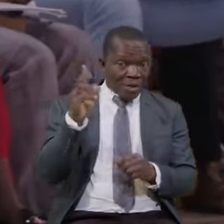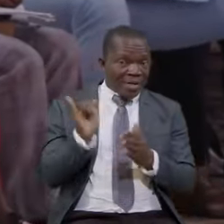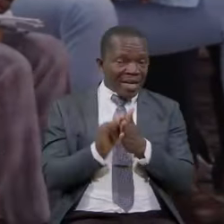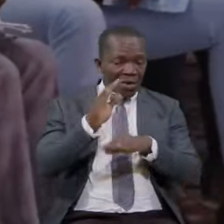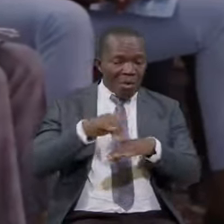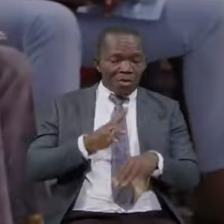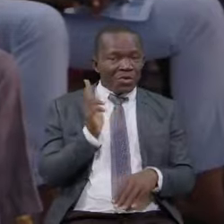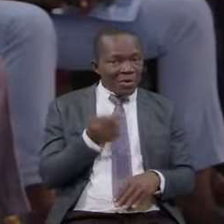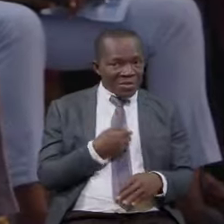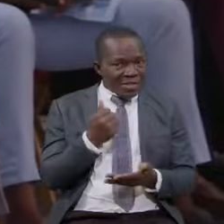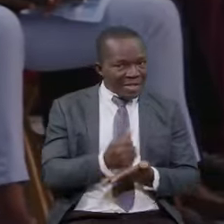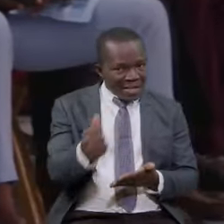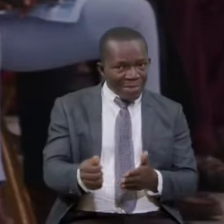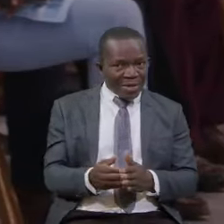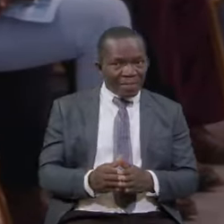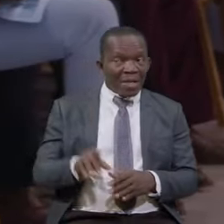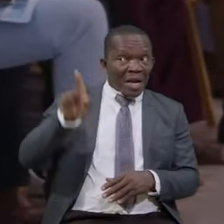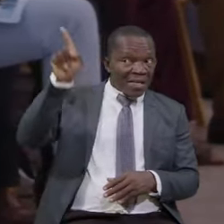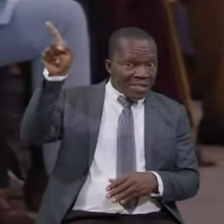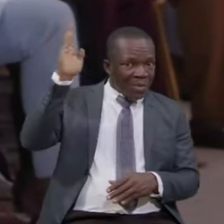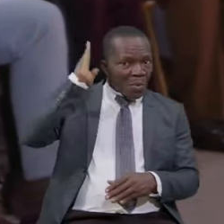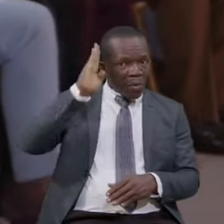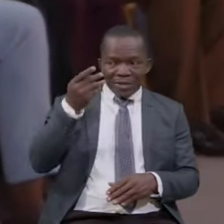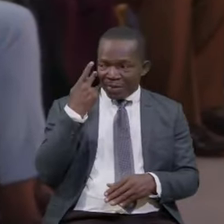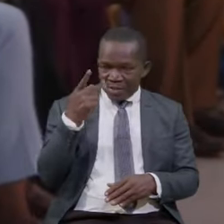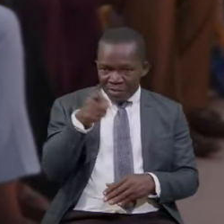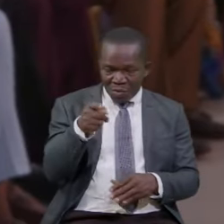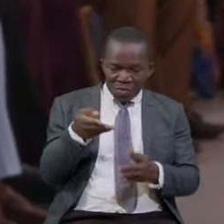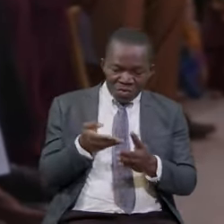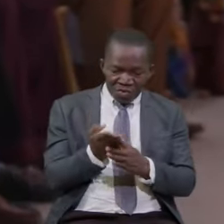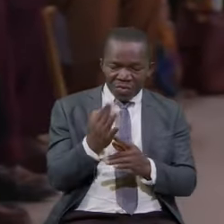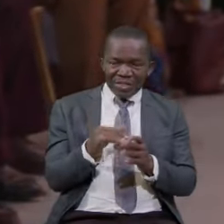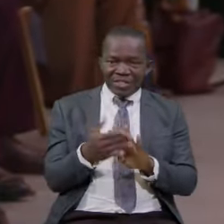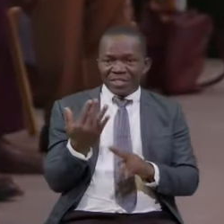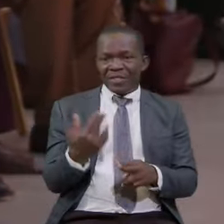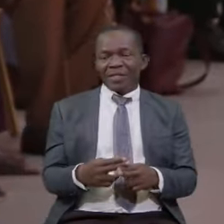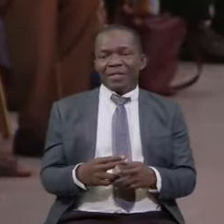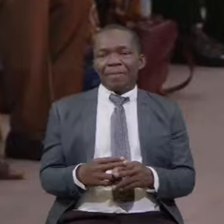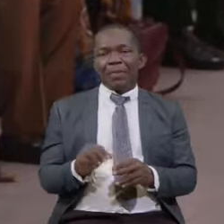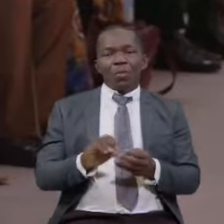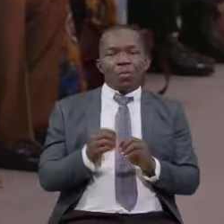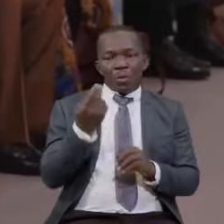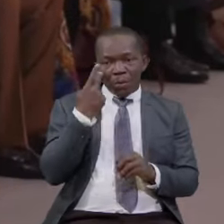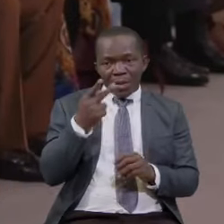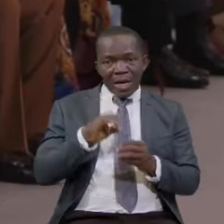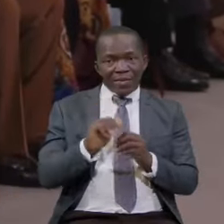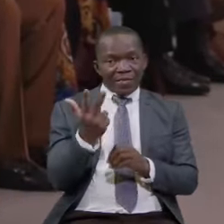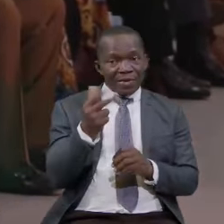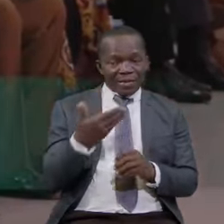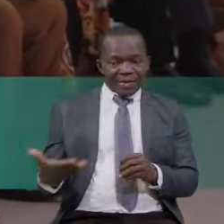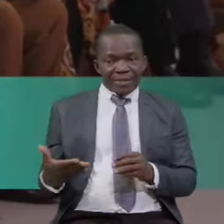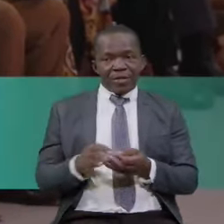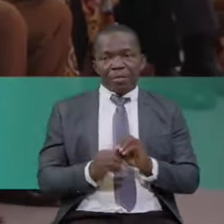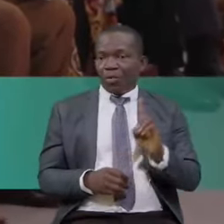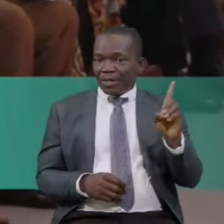et tu il te donnera la victoire il y a trois chose à considérer premièrement la prédication